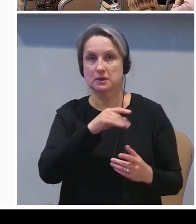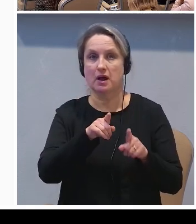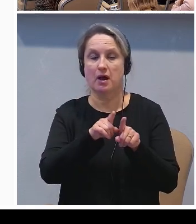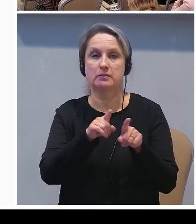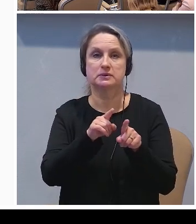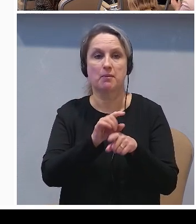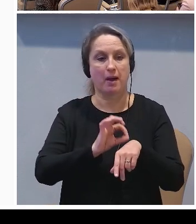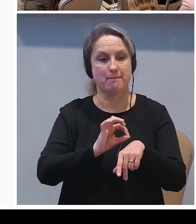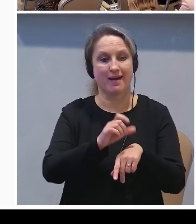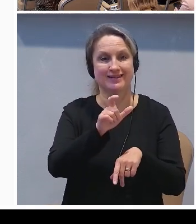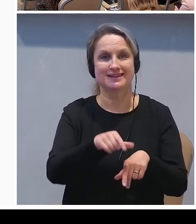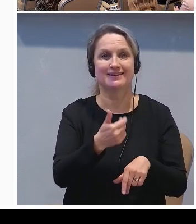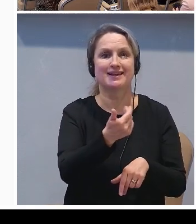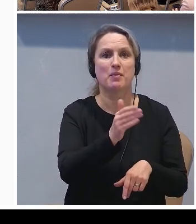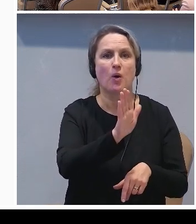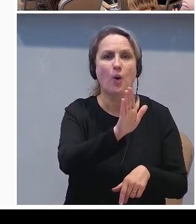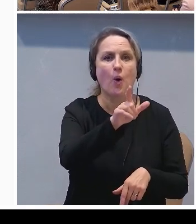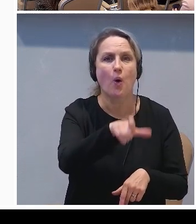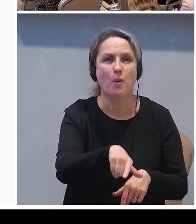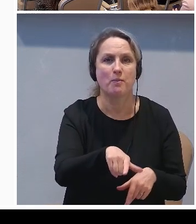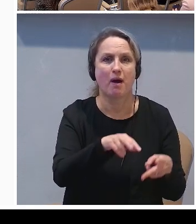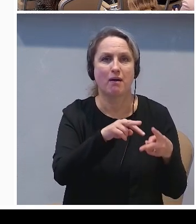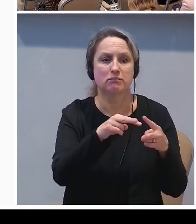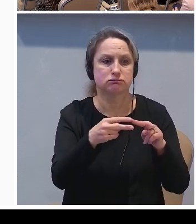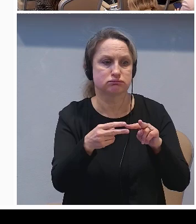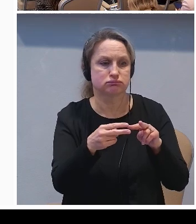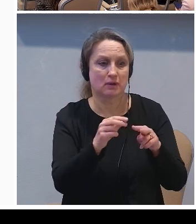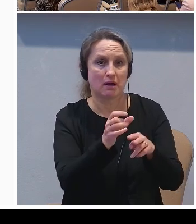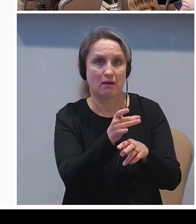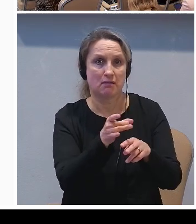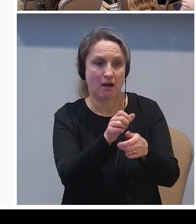siirdada patsiendile tema enda geneetiliselt muundatud rakke, mis on veel parem.